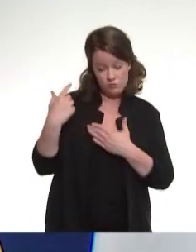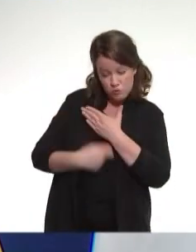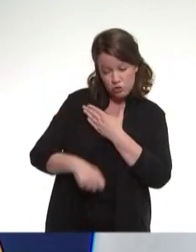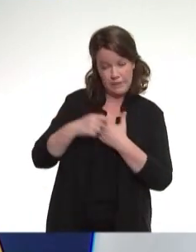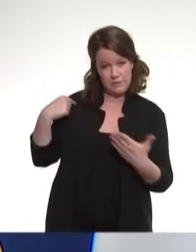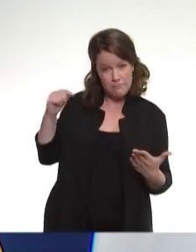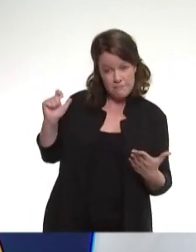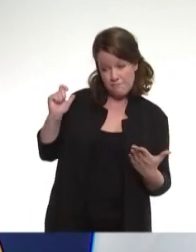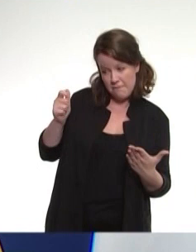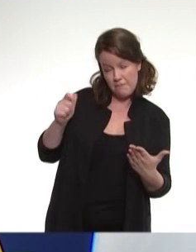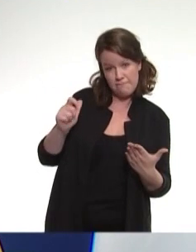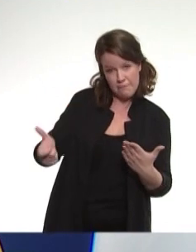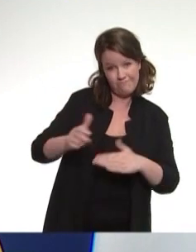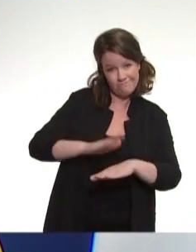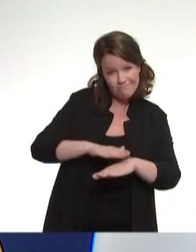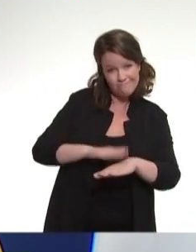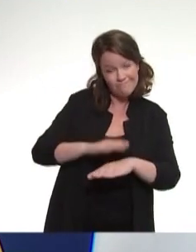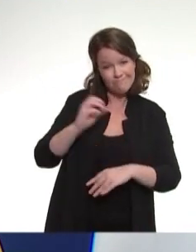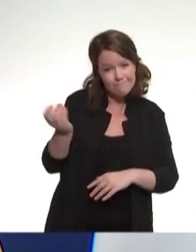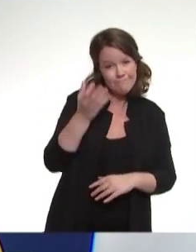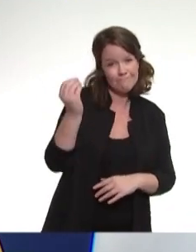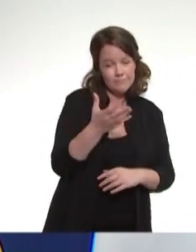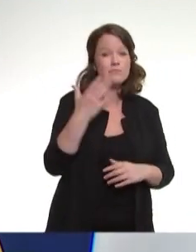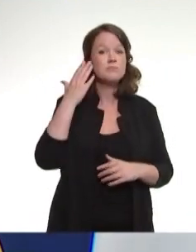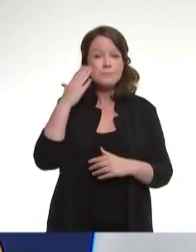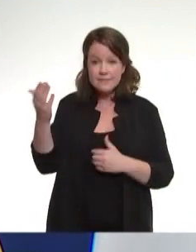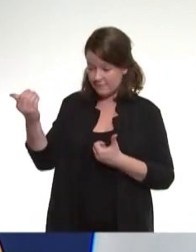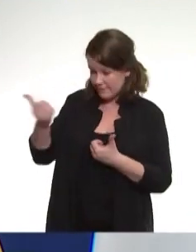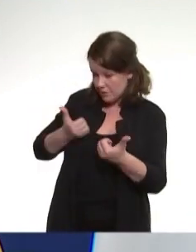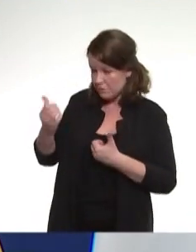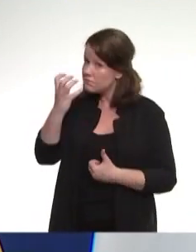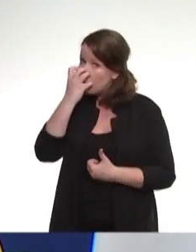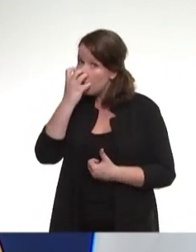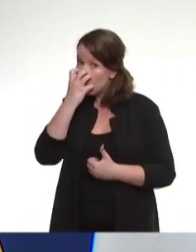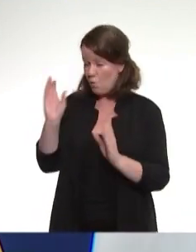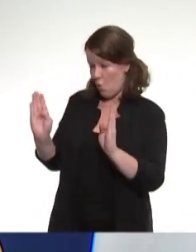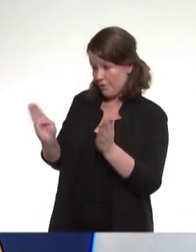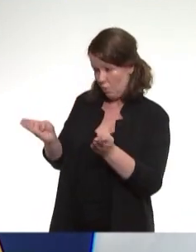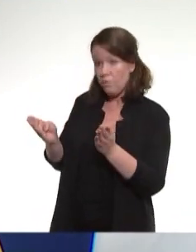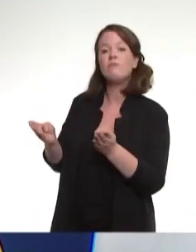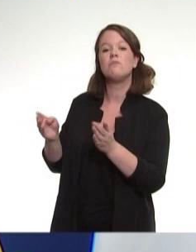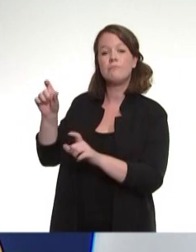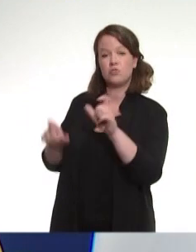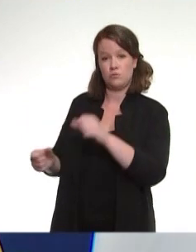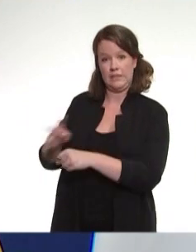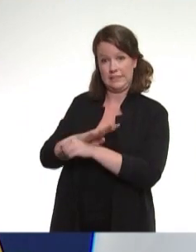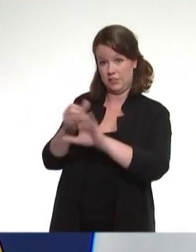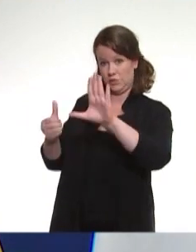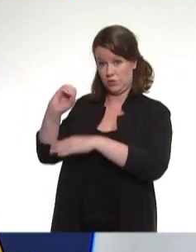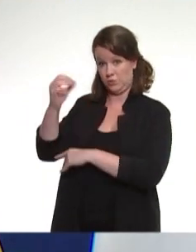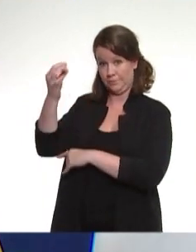ça risquait de monter si on arrivait à 60% l'état d'urgence sanitaire peut s'accompagner d'autres mesures visant à freiner la diffusion du virus